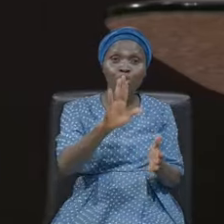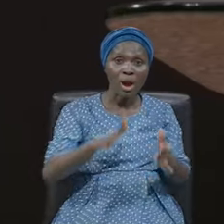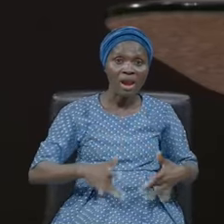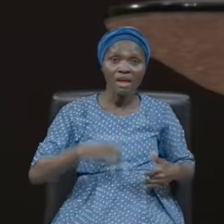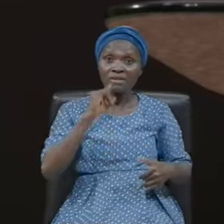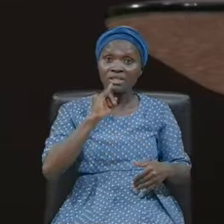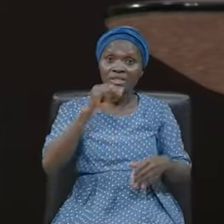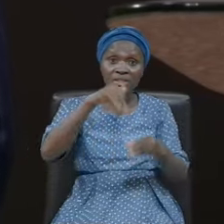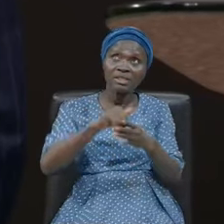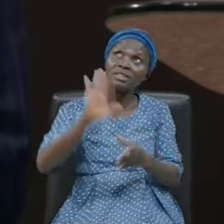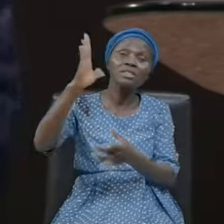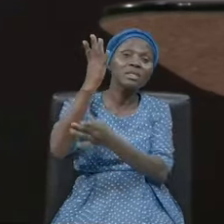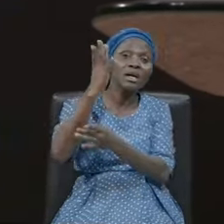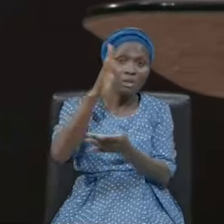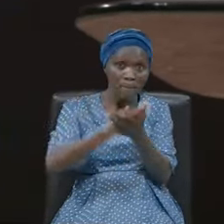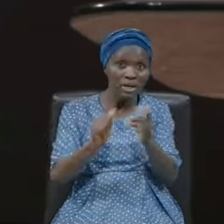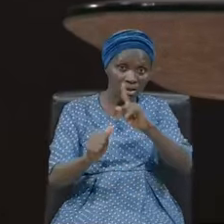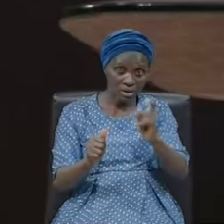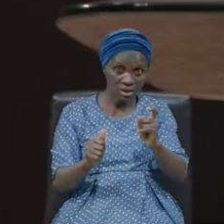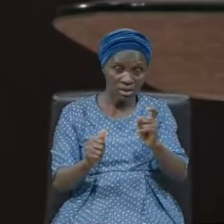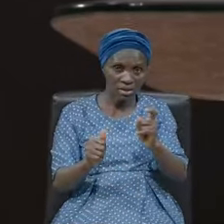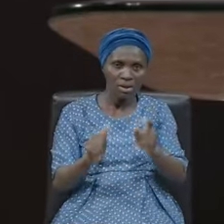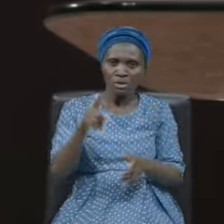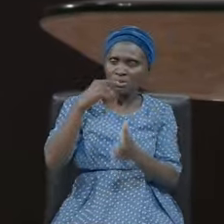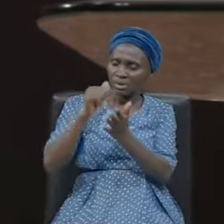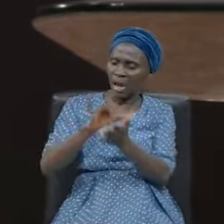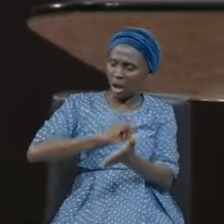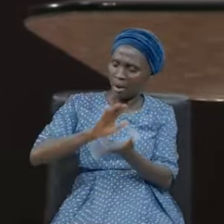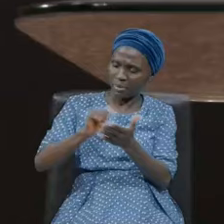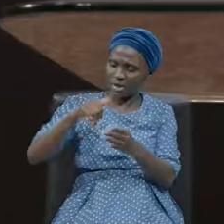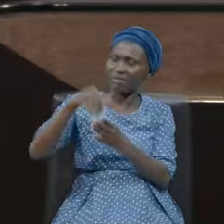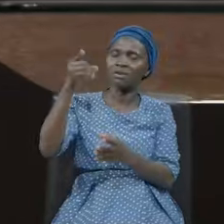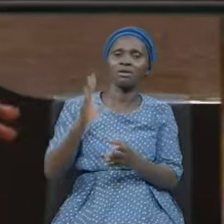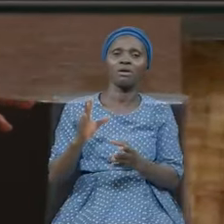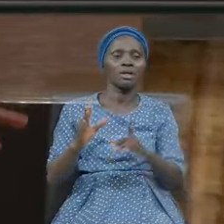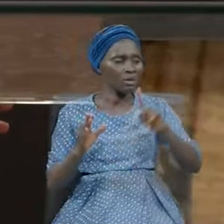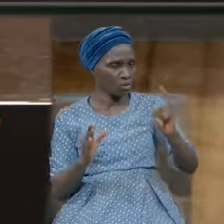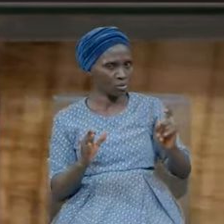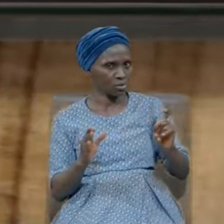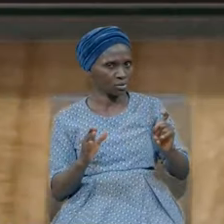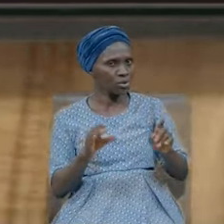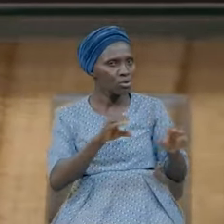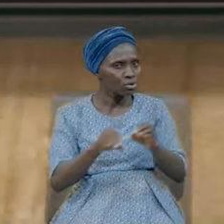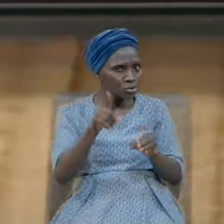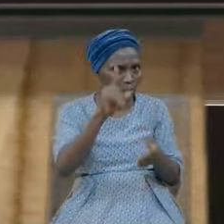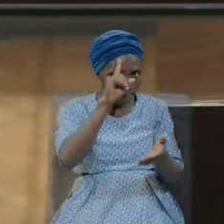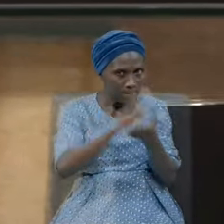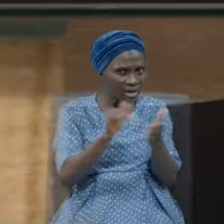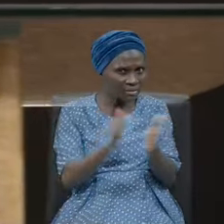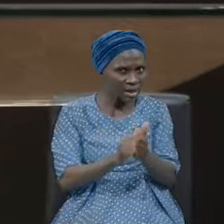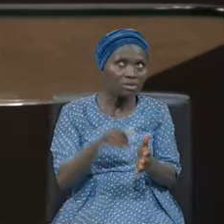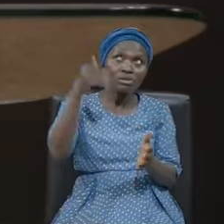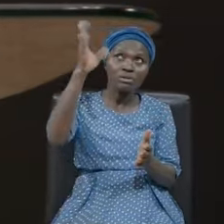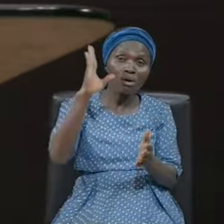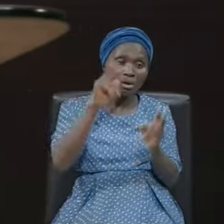quitter ce monde à tout moment? Je crois en Dieu. Est-ce que tu crois que Dieu voit tout